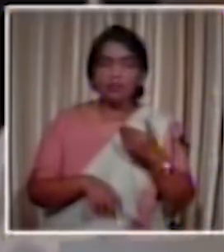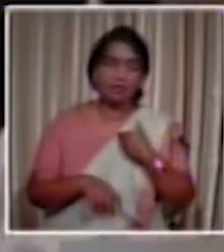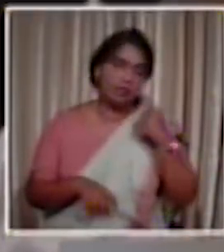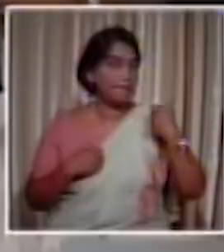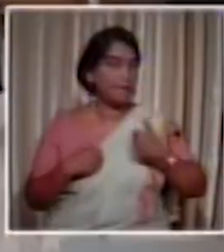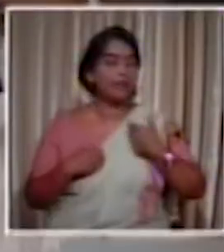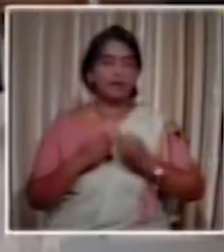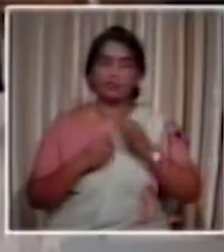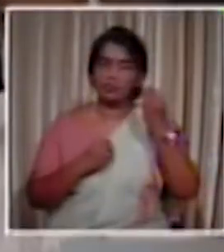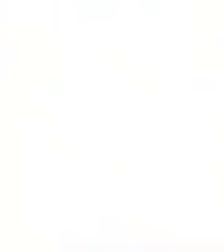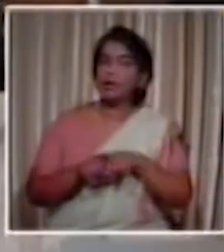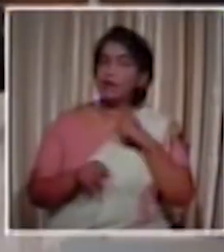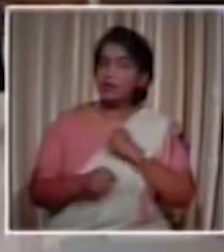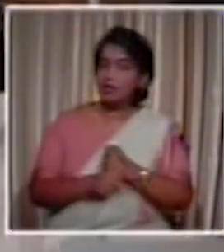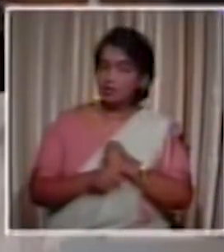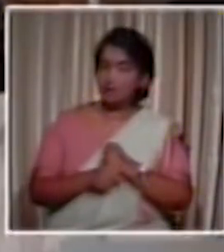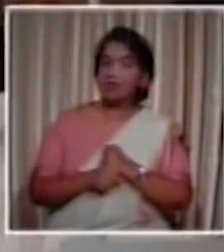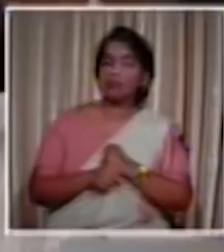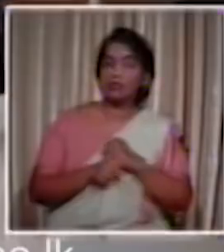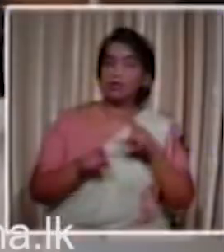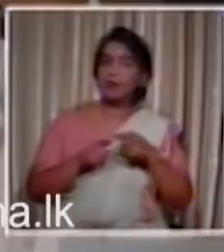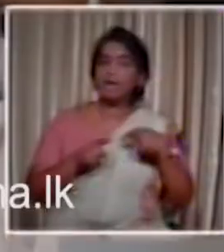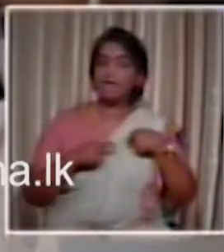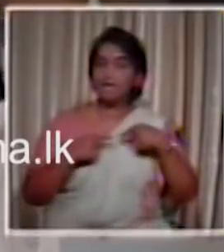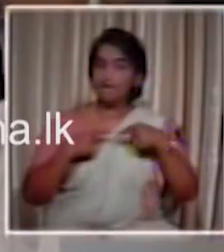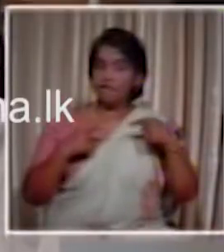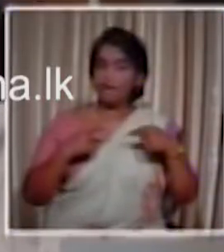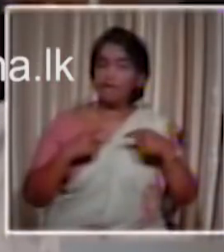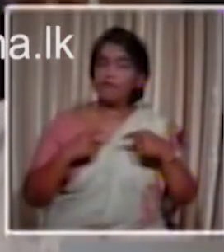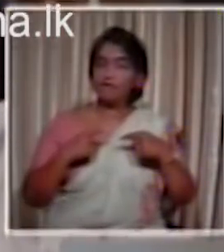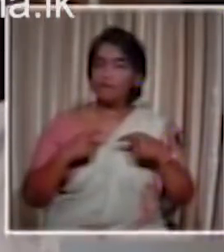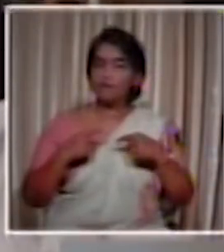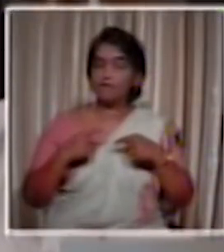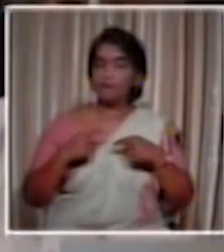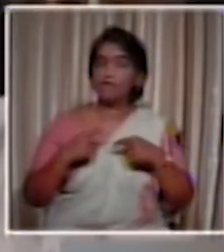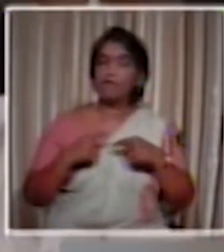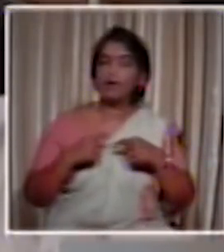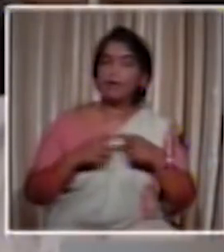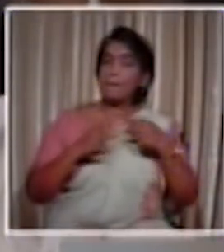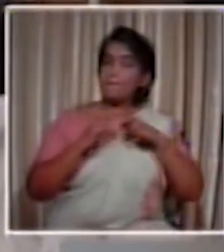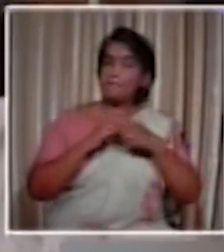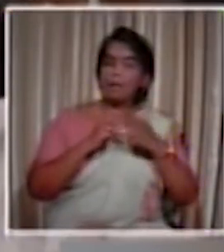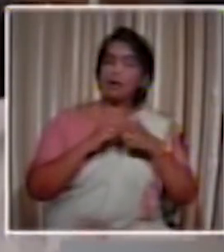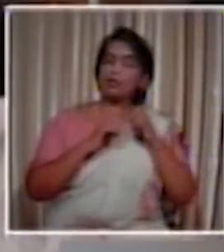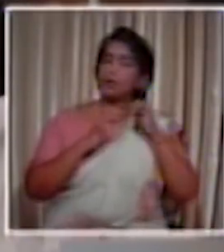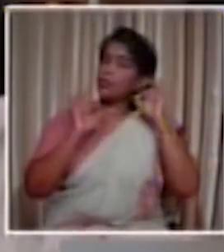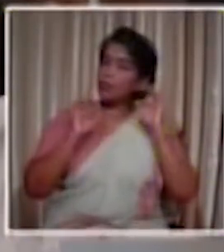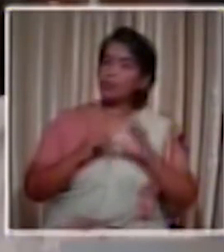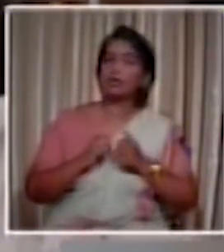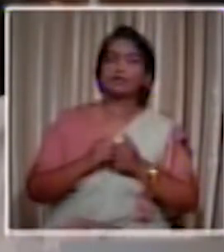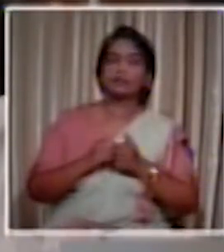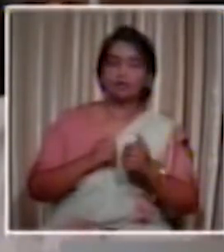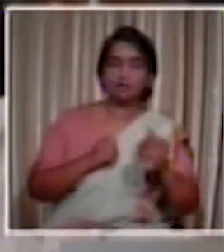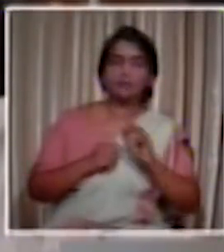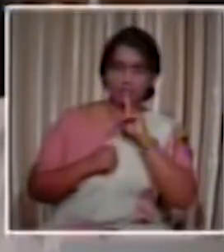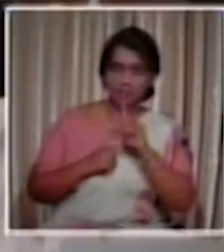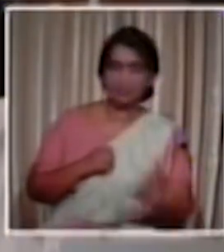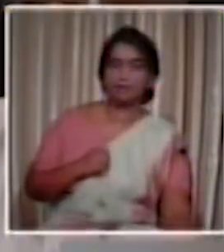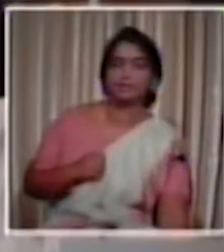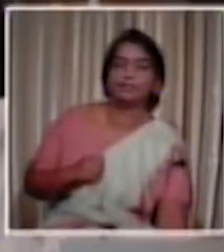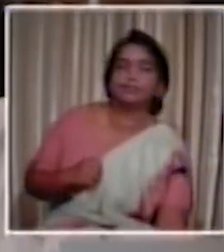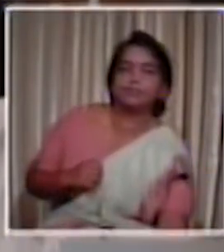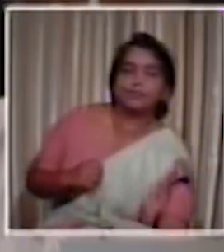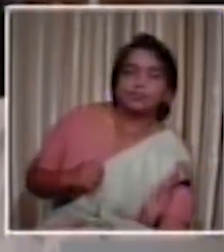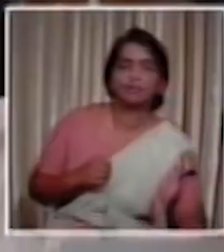විශ්වාස කරන්නේ. ඒ නිසා රජයත් විදියට විරුද්ධ පක්ෂයත් කිසිදු වේදයකින් තොරව රට ගොඩනගන්න එන්නේයි අප ආරාධනා කළේ